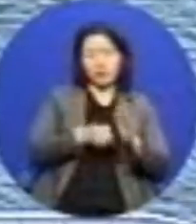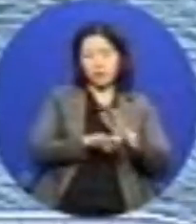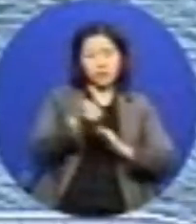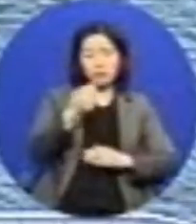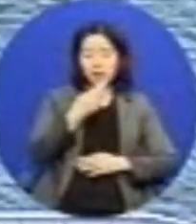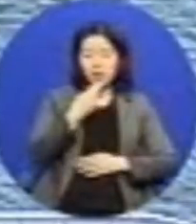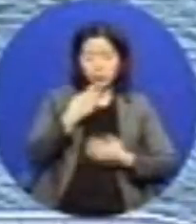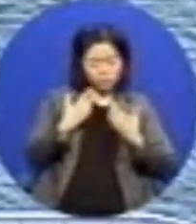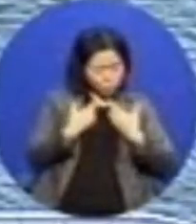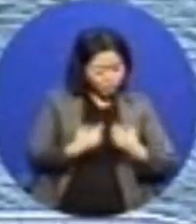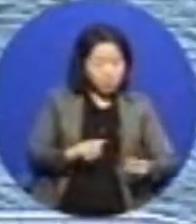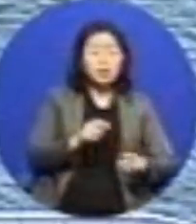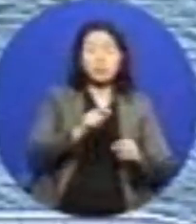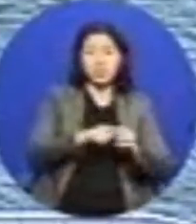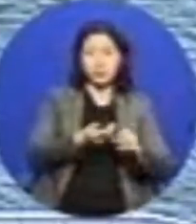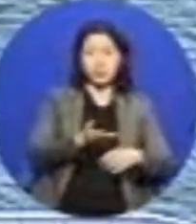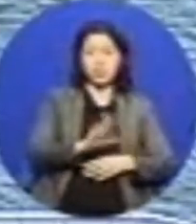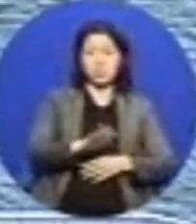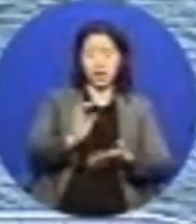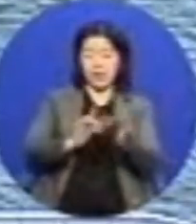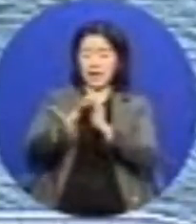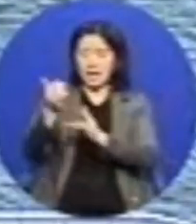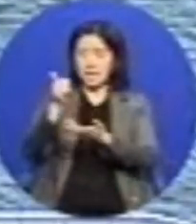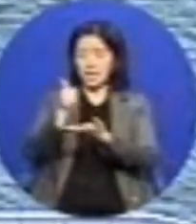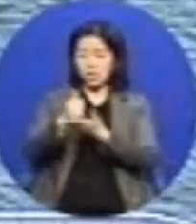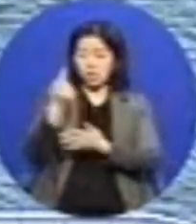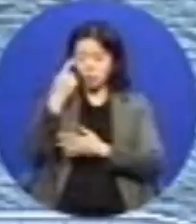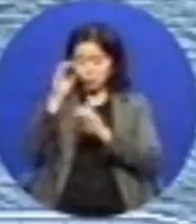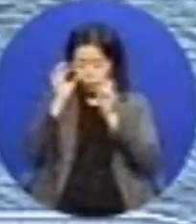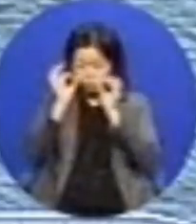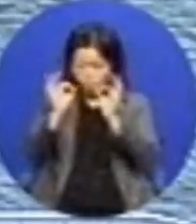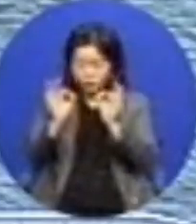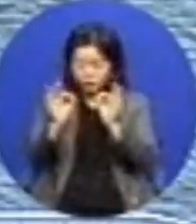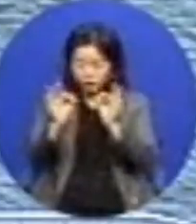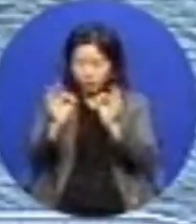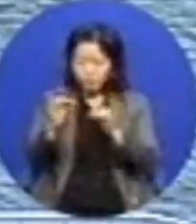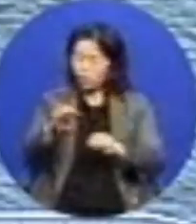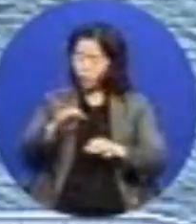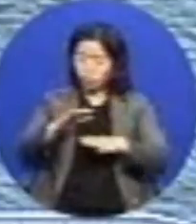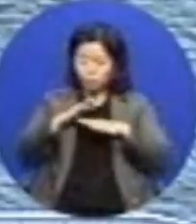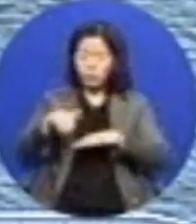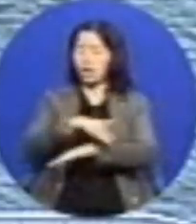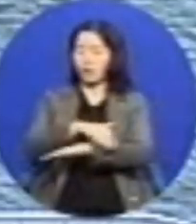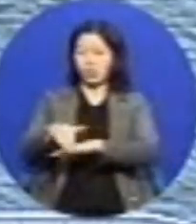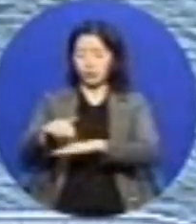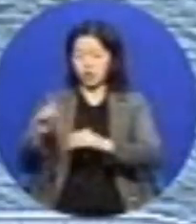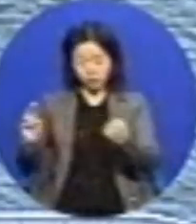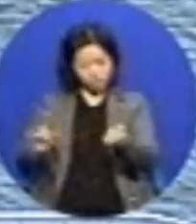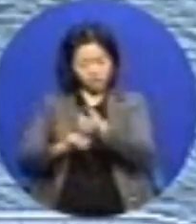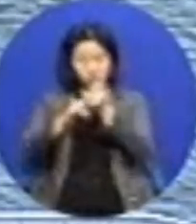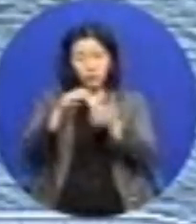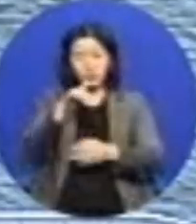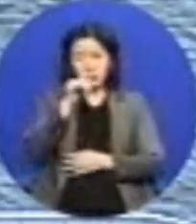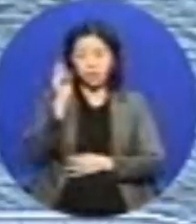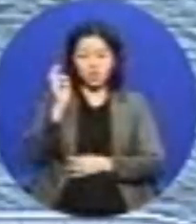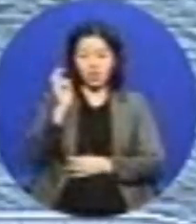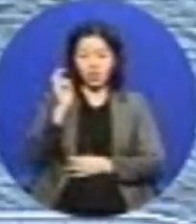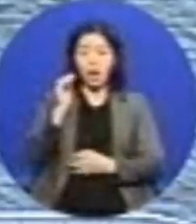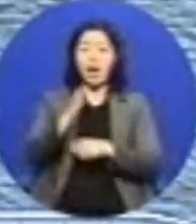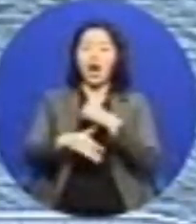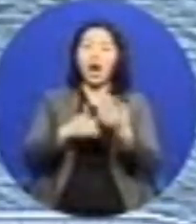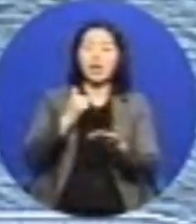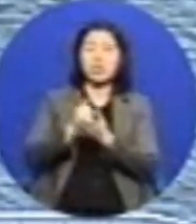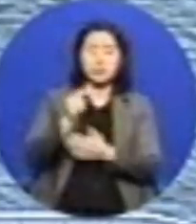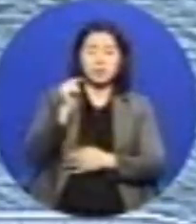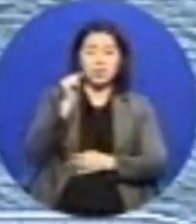눈으로 보니까 놀라운 계획이 있고 기 조기 있을 것이고 하나님은 못하실